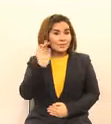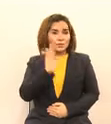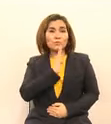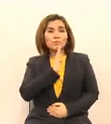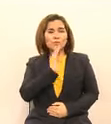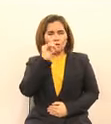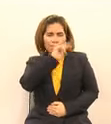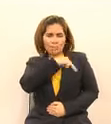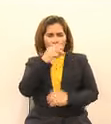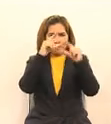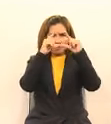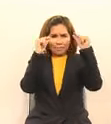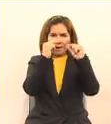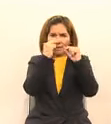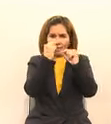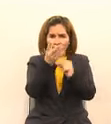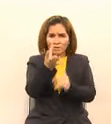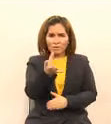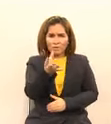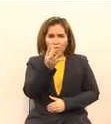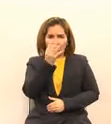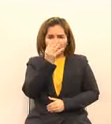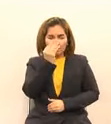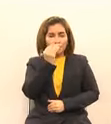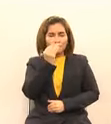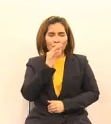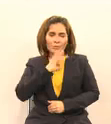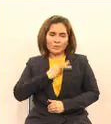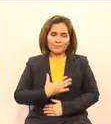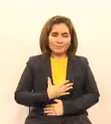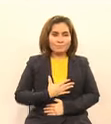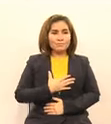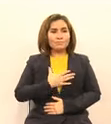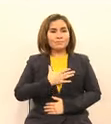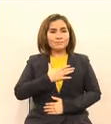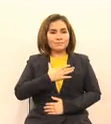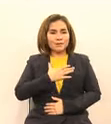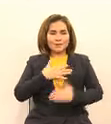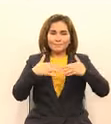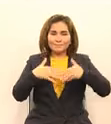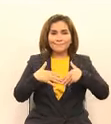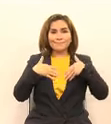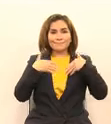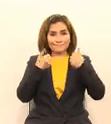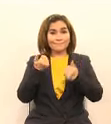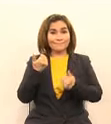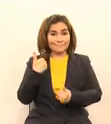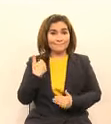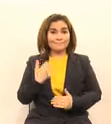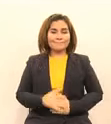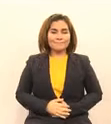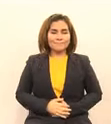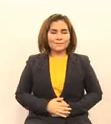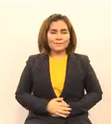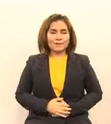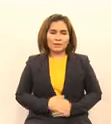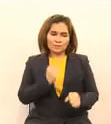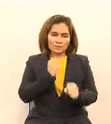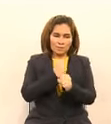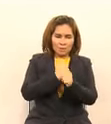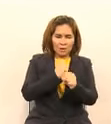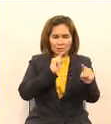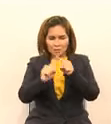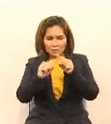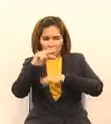พนี้ภาพที่ทุกคนให้กำลังใจทุกคนรู้สึกซาบซึ้งและมีความสุขอย่างมากความเหนื่อยที่เกิดขึ้น